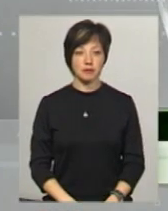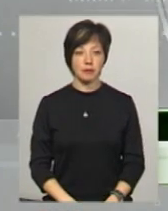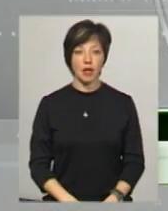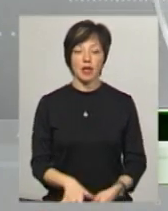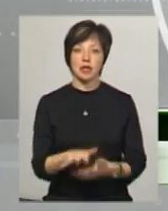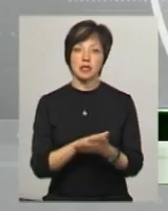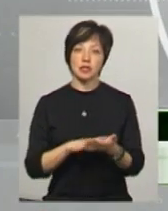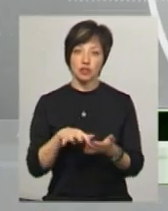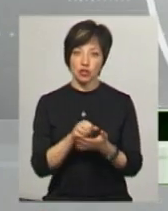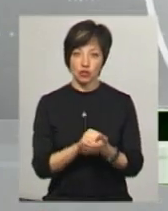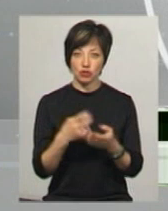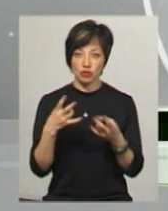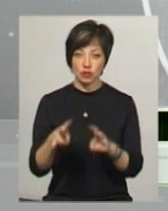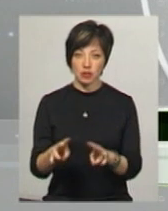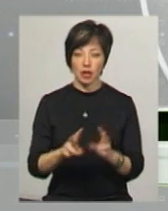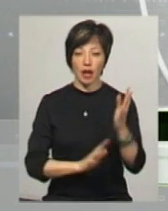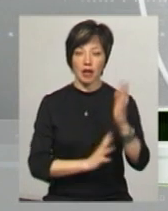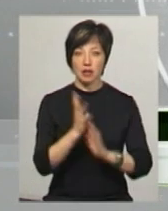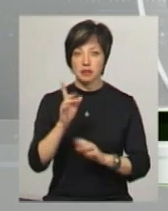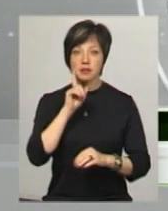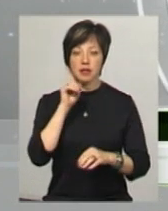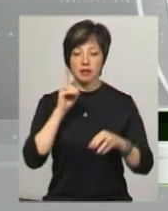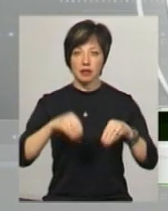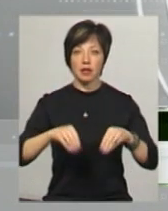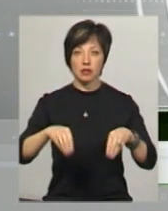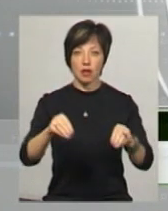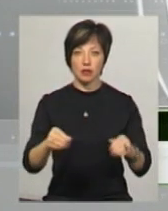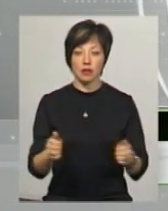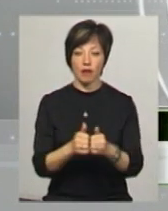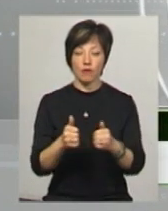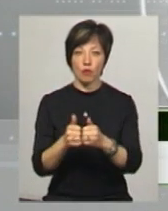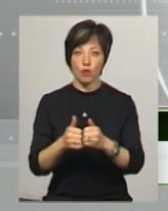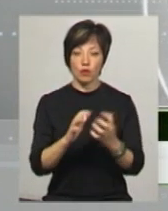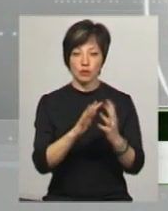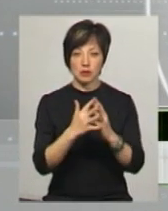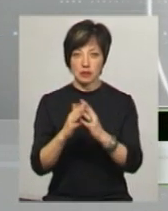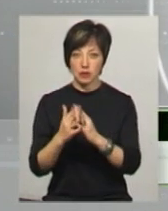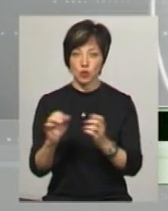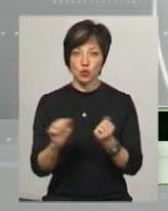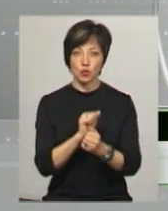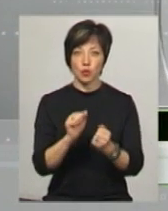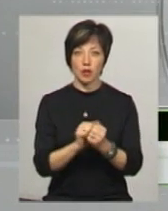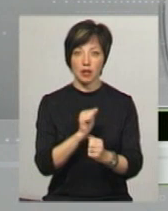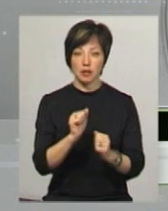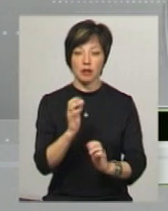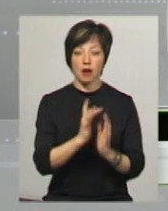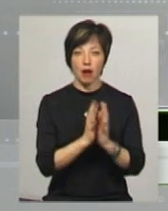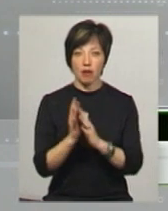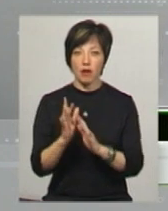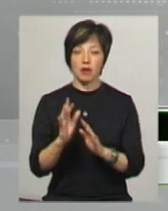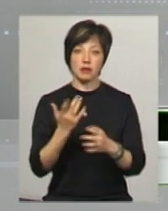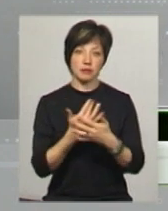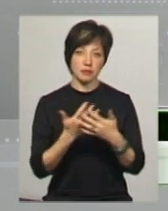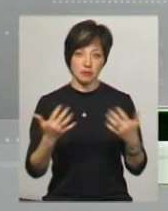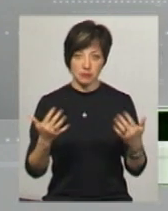Знищення або пошкодження лісових масивів, зелених насаджень навколо населених пунктів, сухих дикоростучих трав,